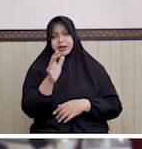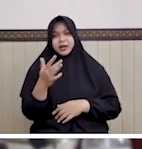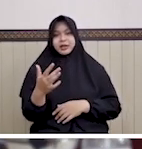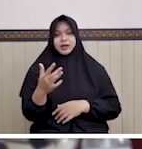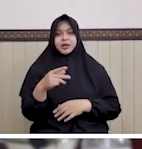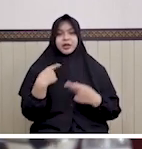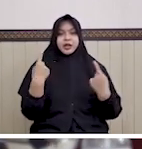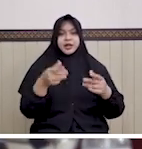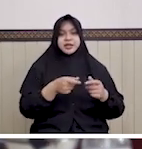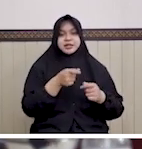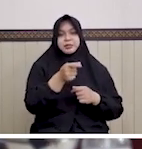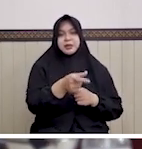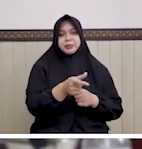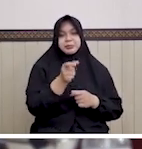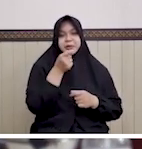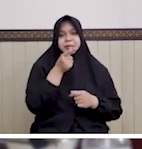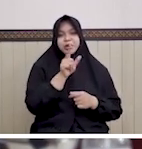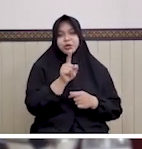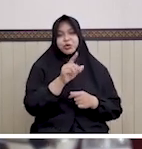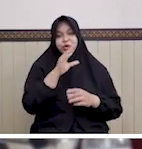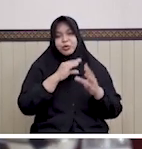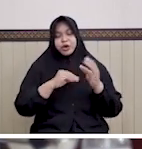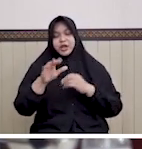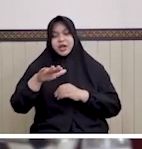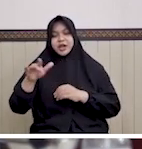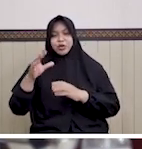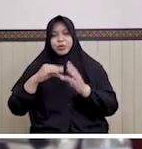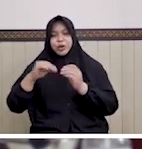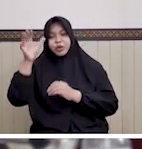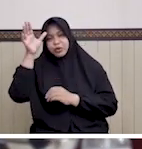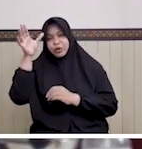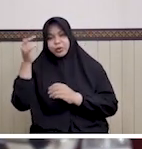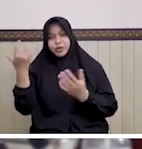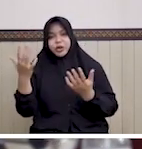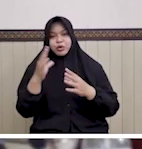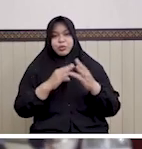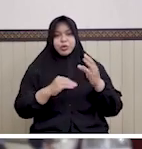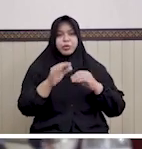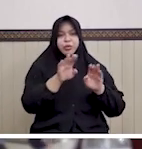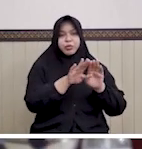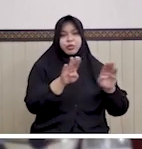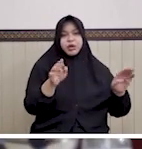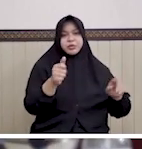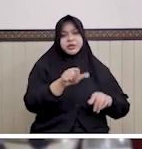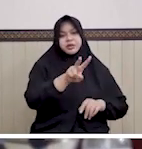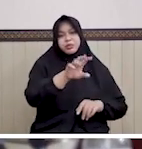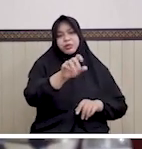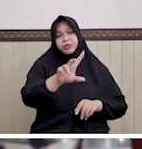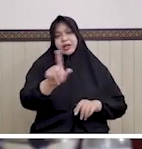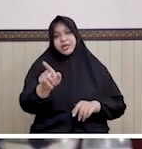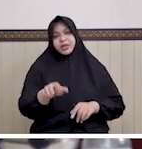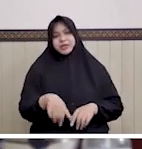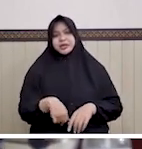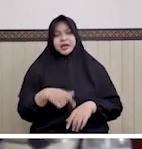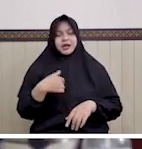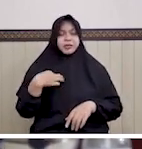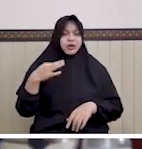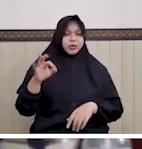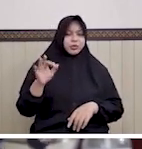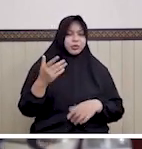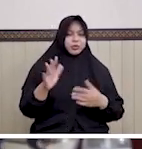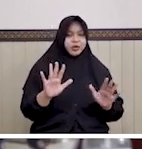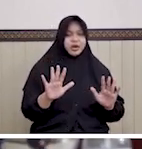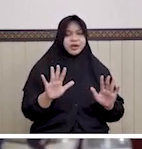kita kasih permen dulu ngomongin anaknya ngomongin orang tua ya Om jadi ngomongin pembukanya tuh bisa 20 menit nah baru